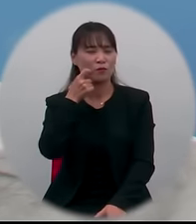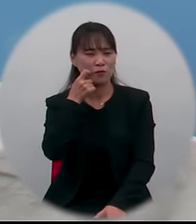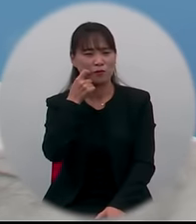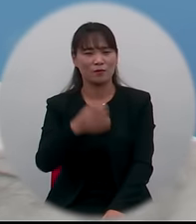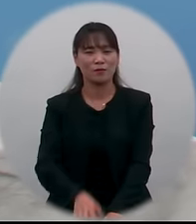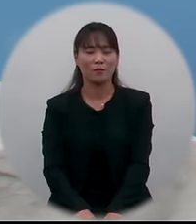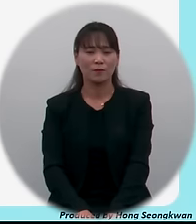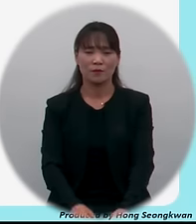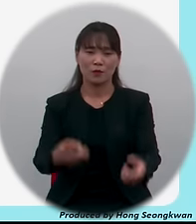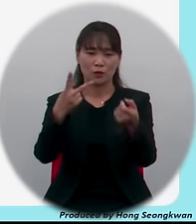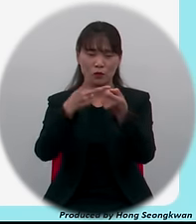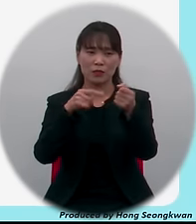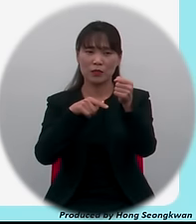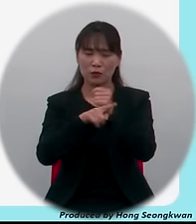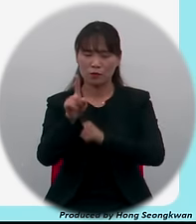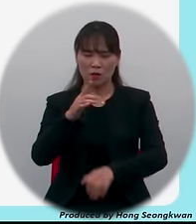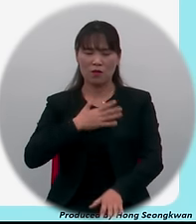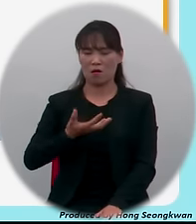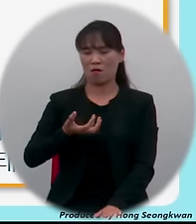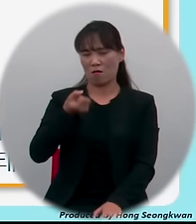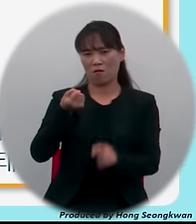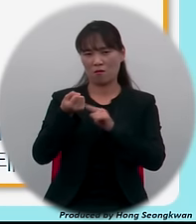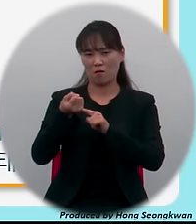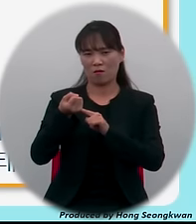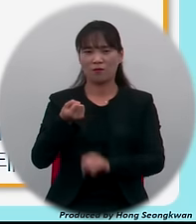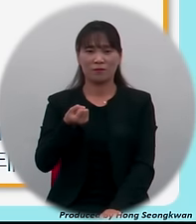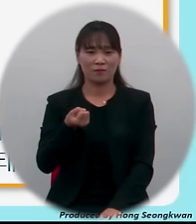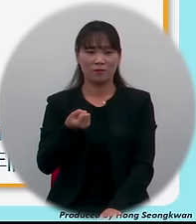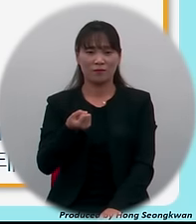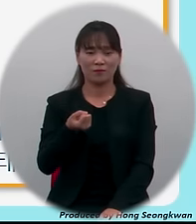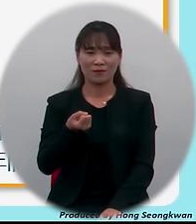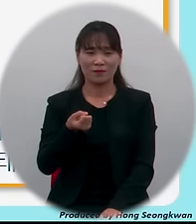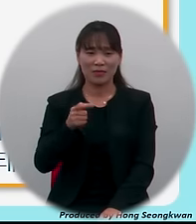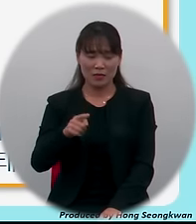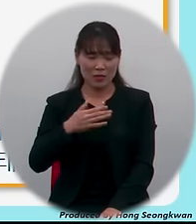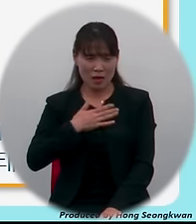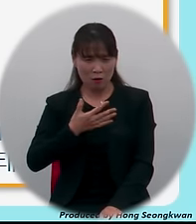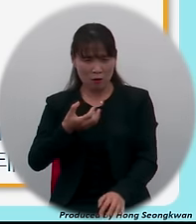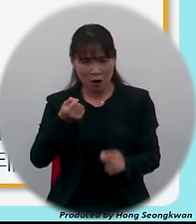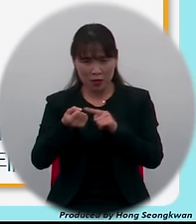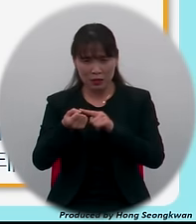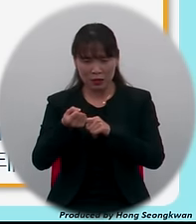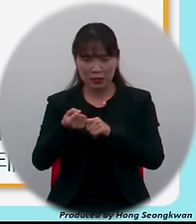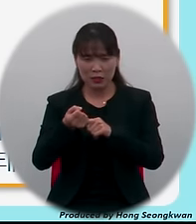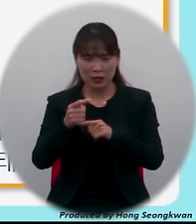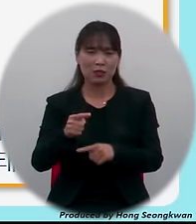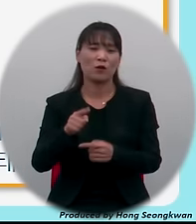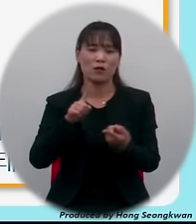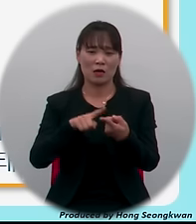번째 이유는 바로 내 거라는 소유권 의식 때문입니다이 심리적인 주인 이식이 표현되어지는이 소유권